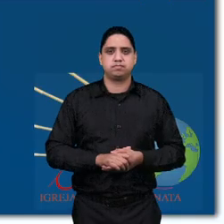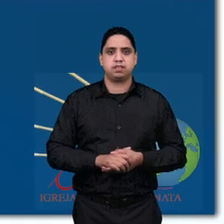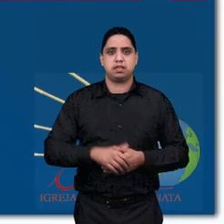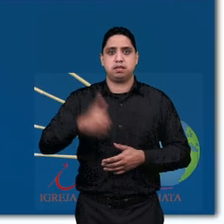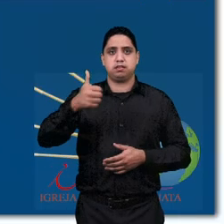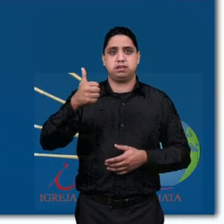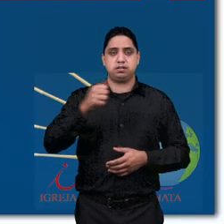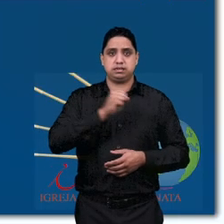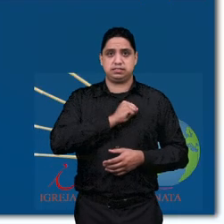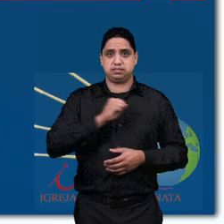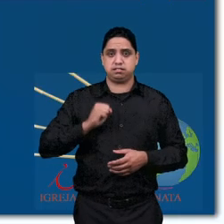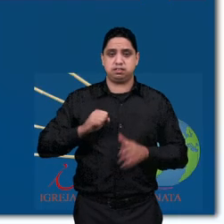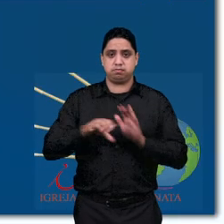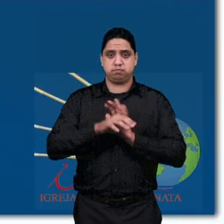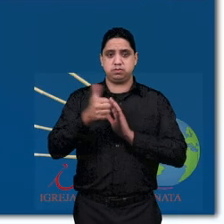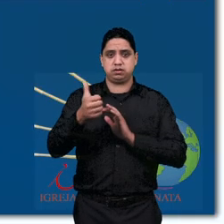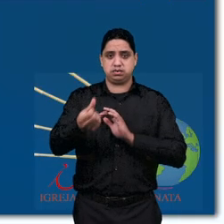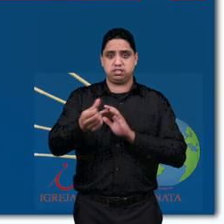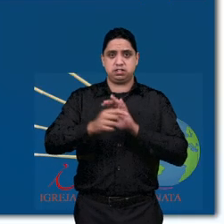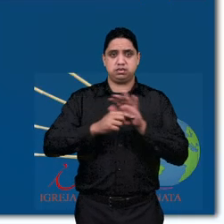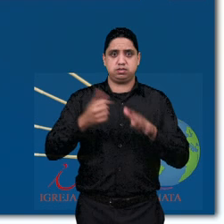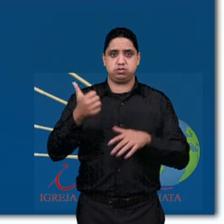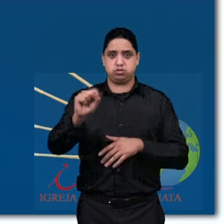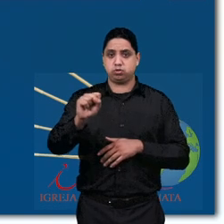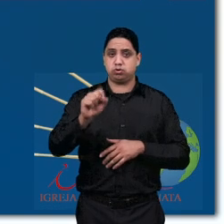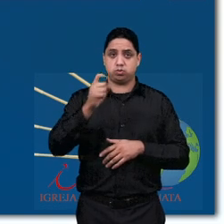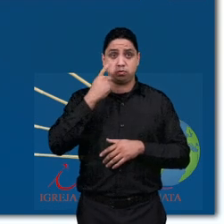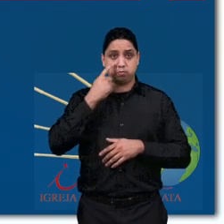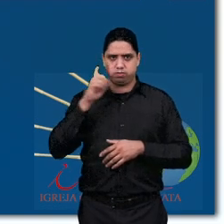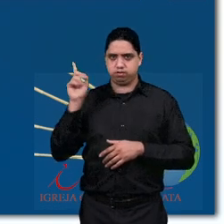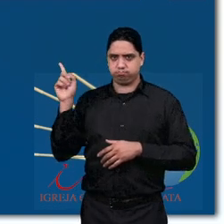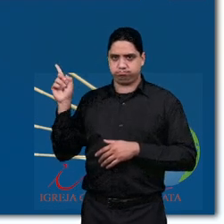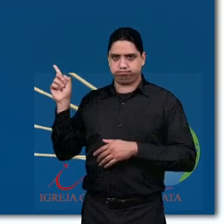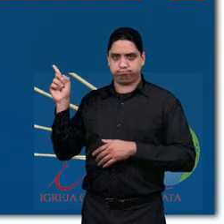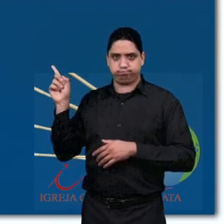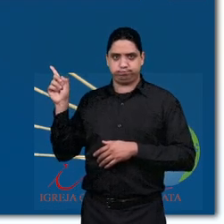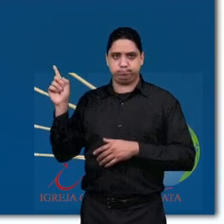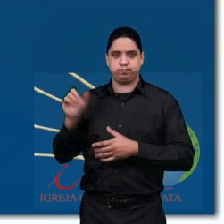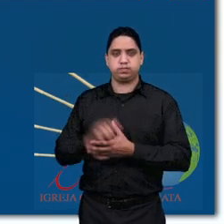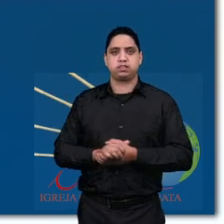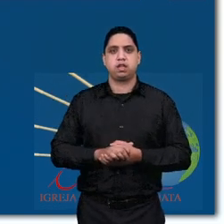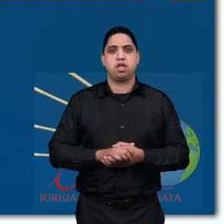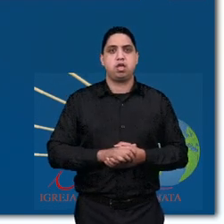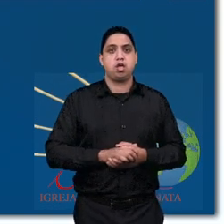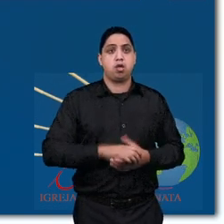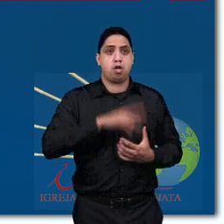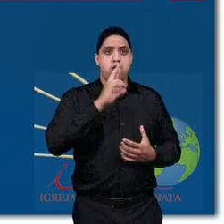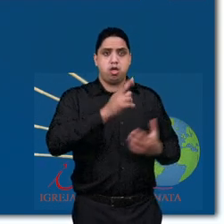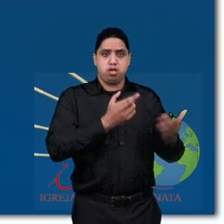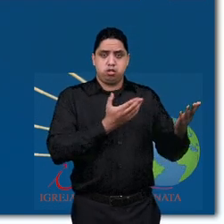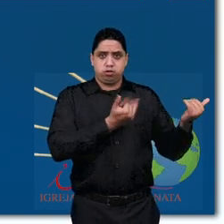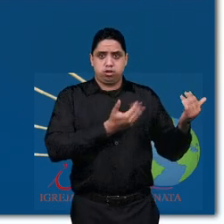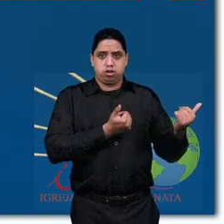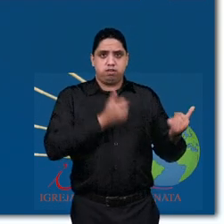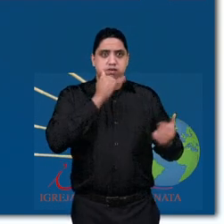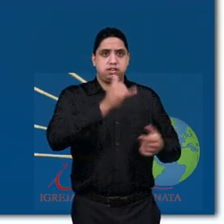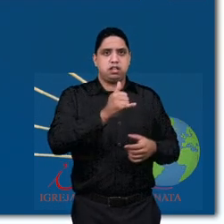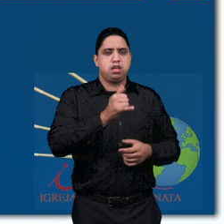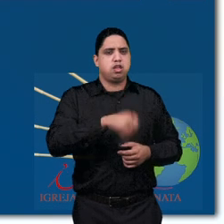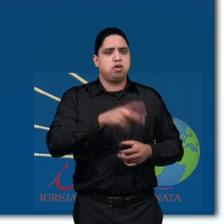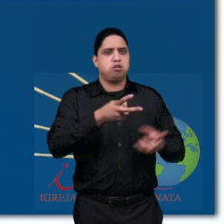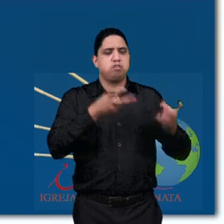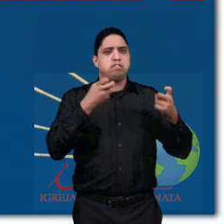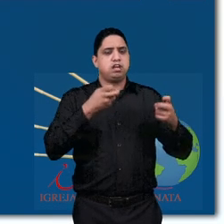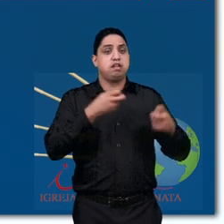18, vous voyez affiché. Alors, un des jeunes a répondu et a dit, voici, je vois le fils